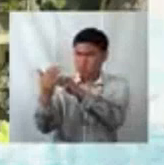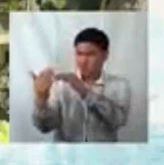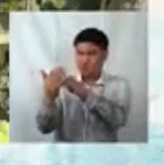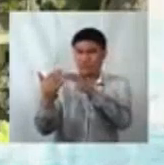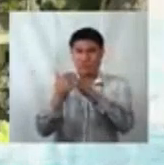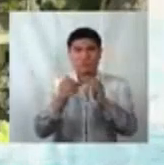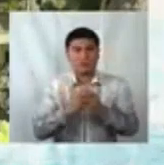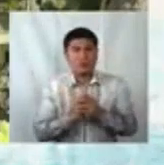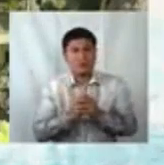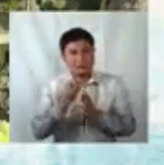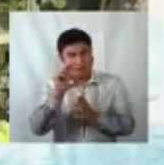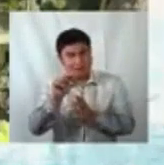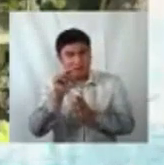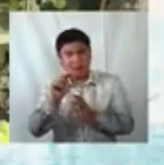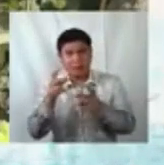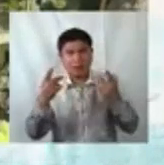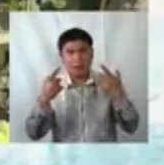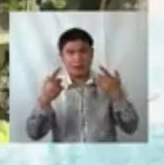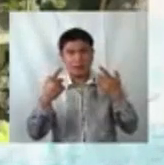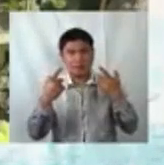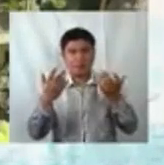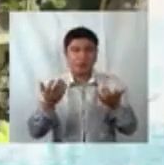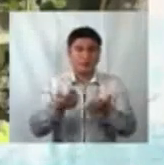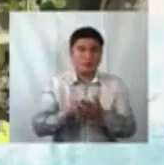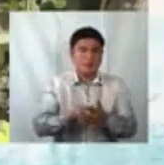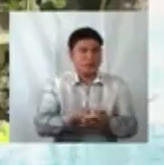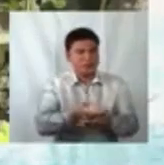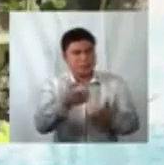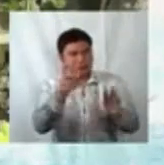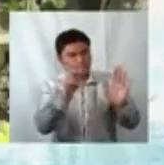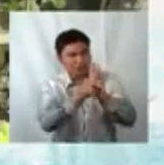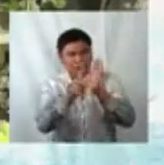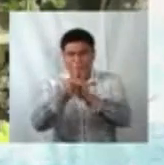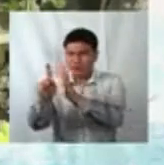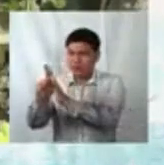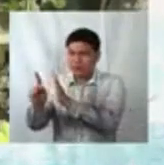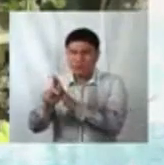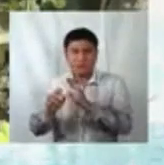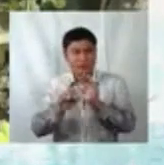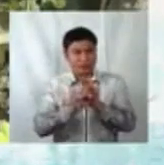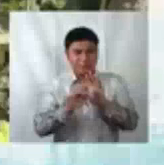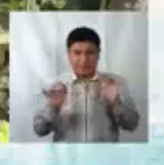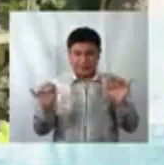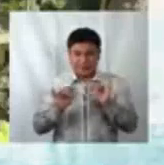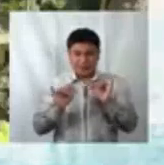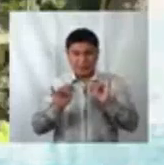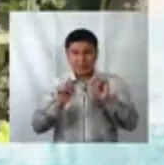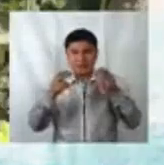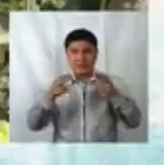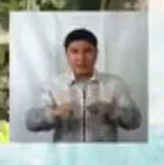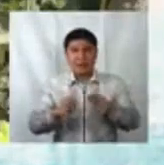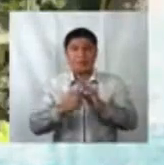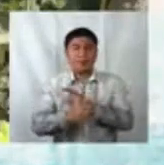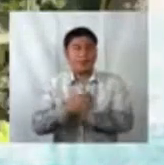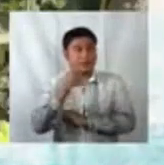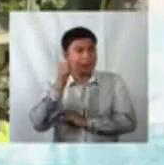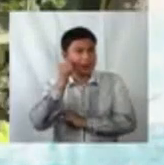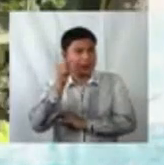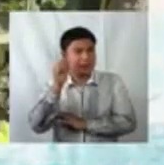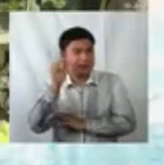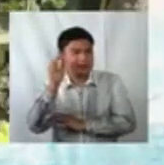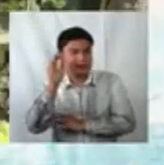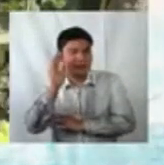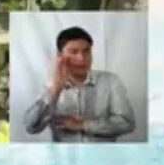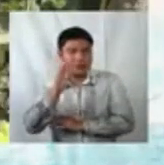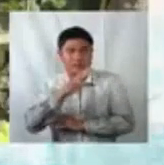Dapat bang magkaroon ulit ng patayan tulad ng nangyari sa Hidwaang Bonifacio at Aguinaldo? Sa Hidwaan kay